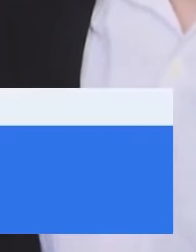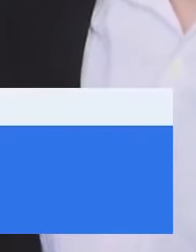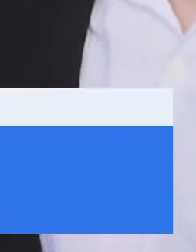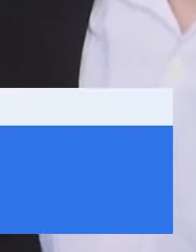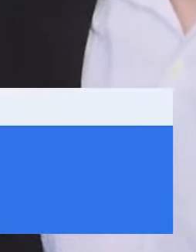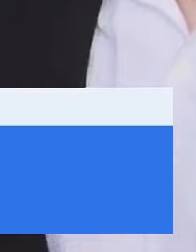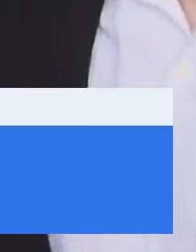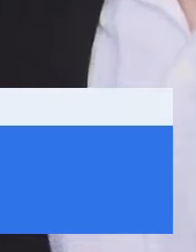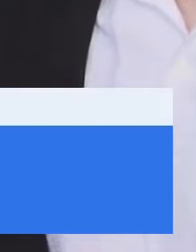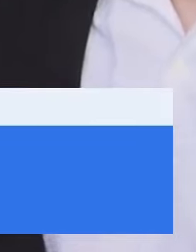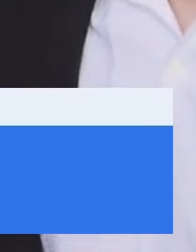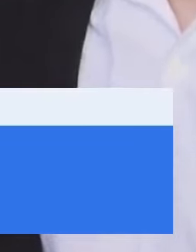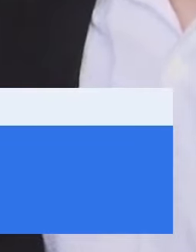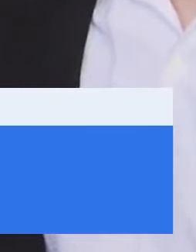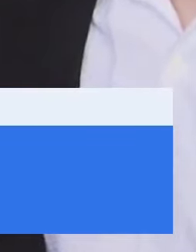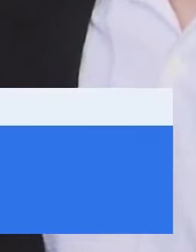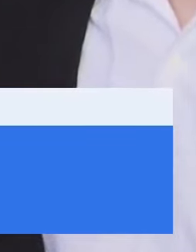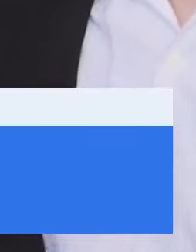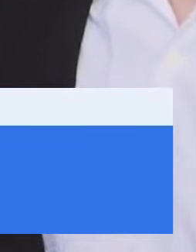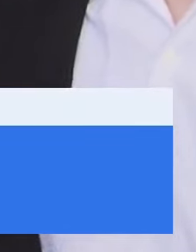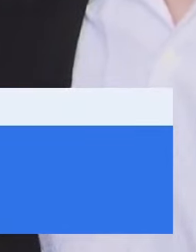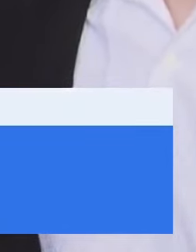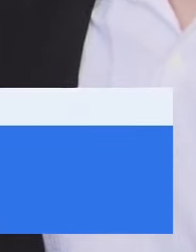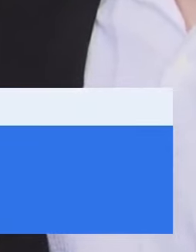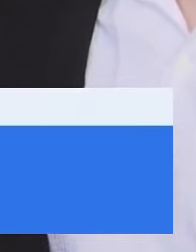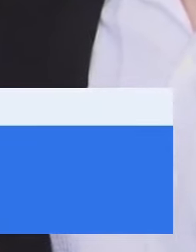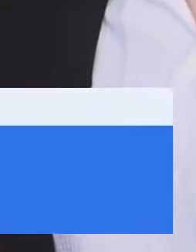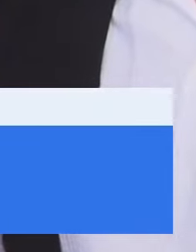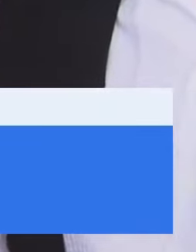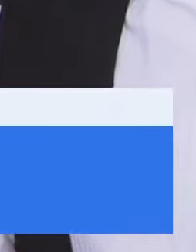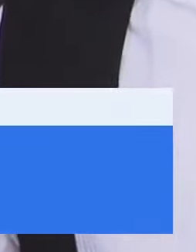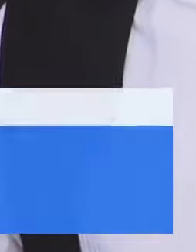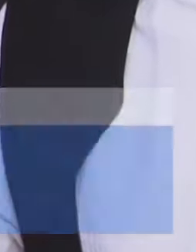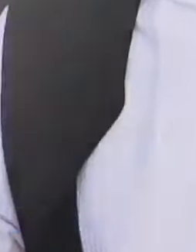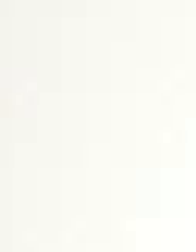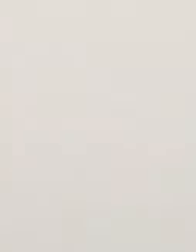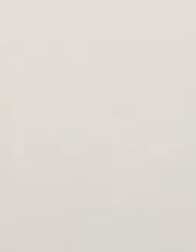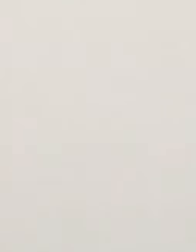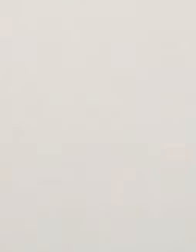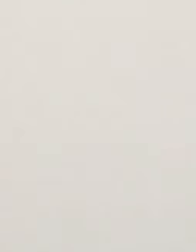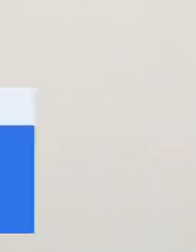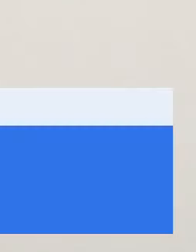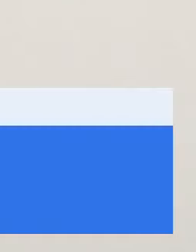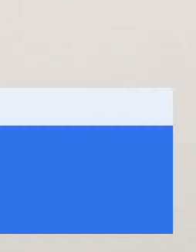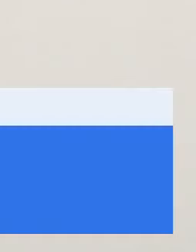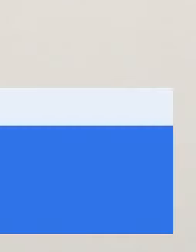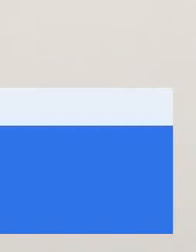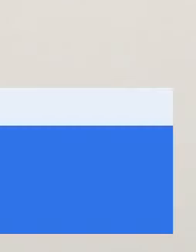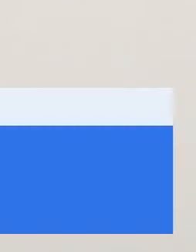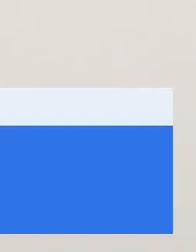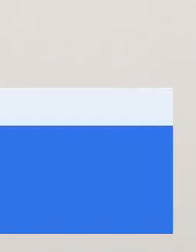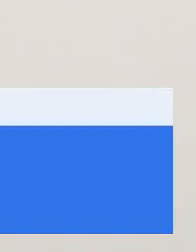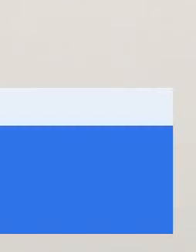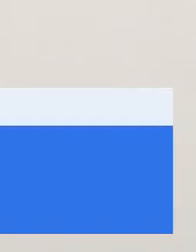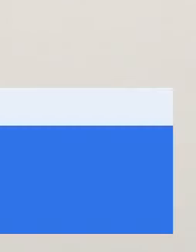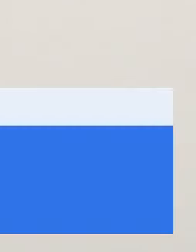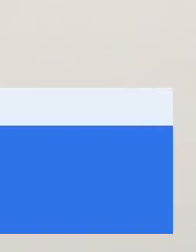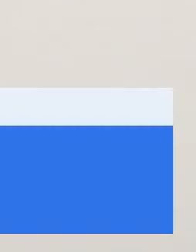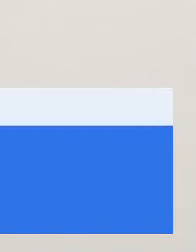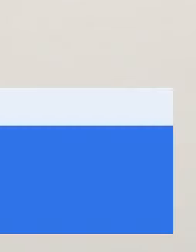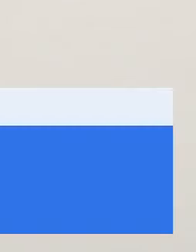따라서 최병 특검법은 전향적으로 검토해 주시기를 부탁드립니다 전 국민 25만 원 민생